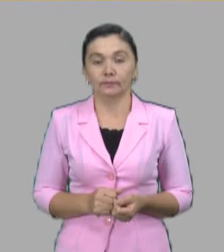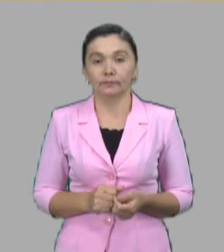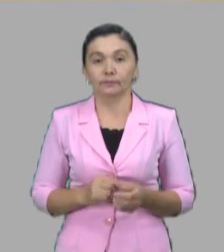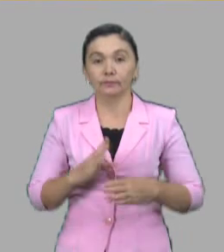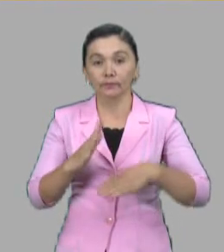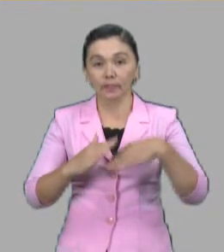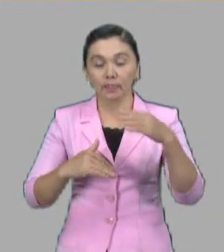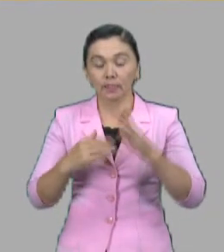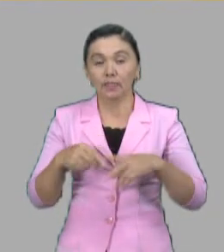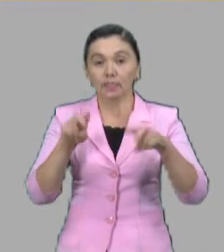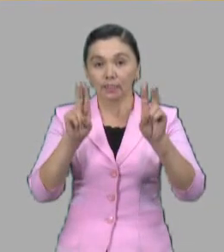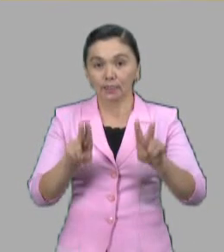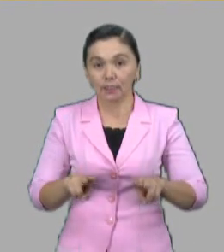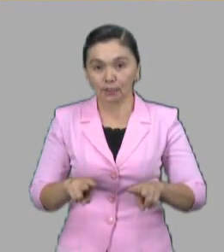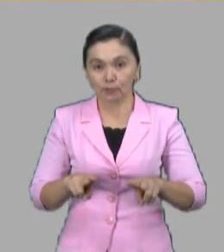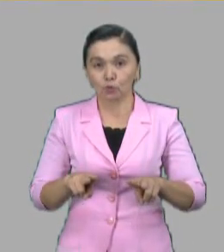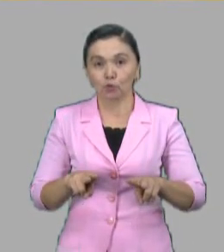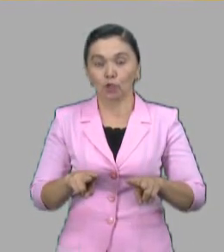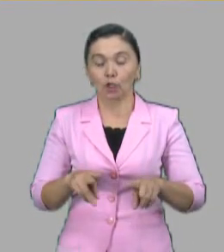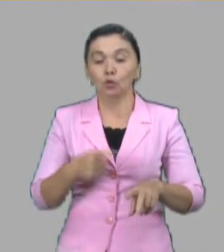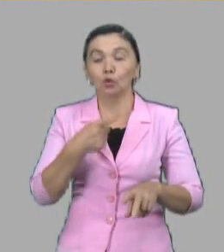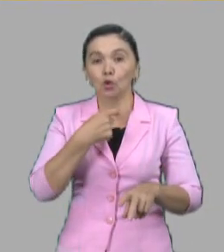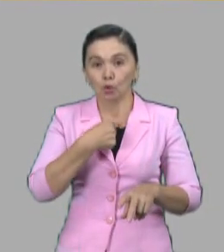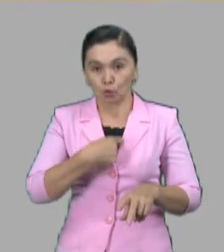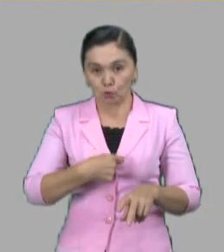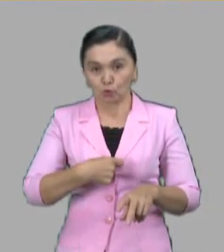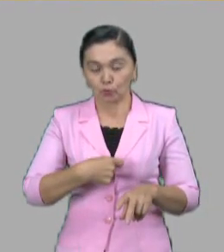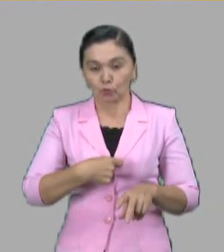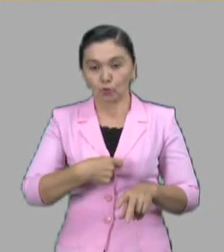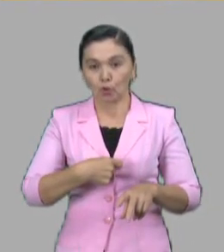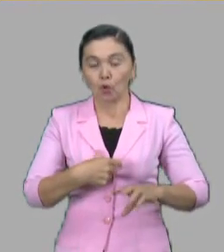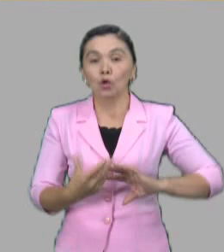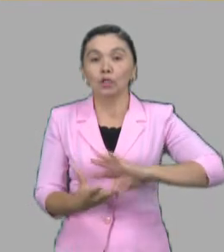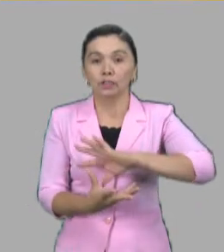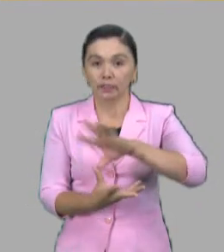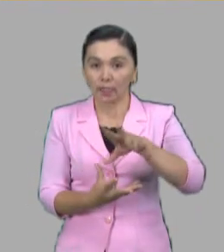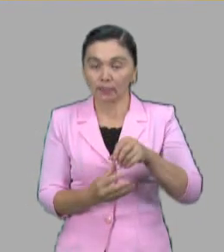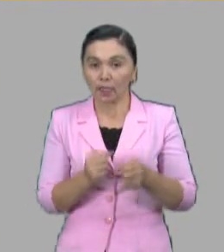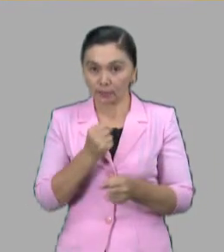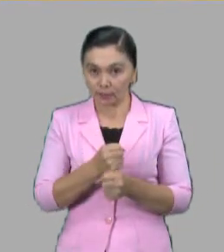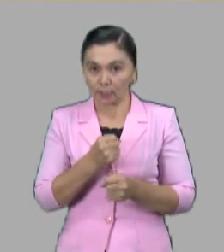Кесип тууралуу өзүбүзгө тыянак чыгардык.